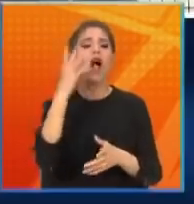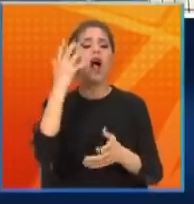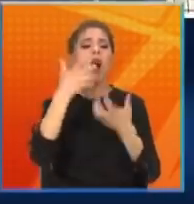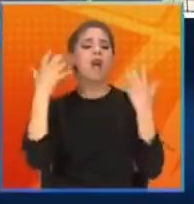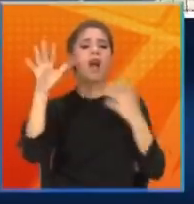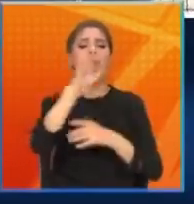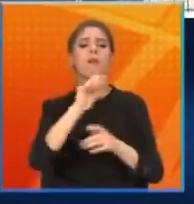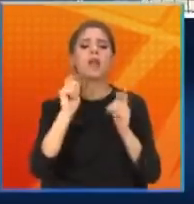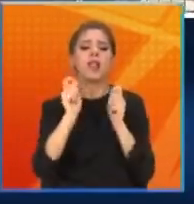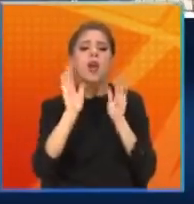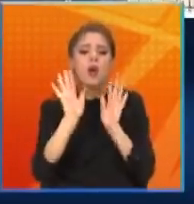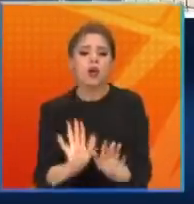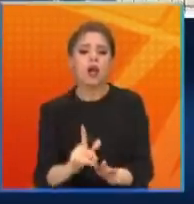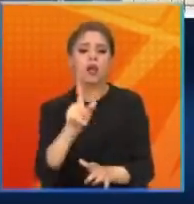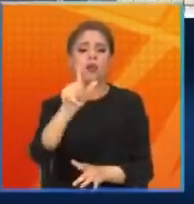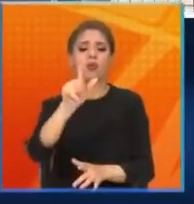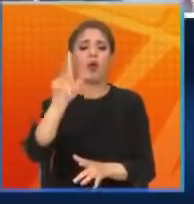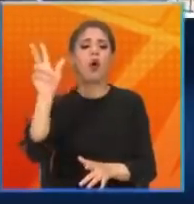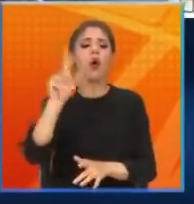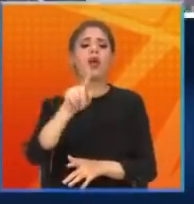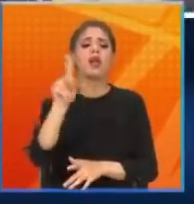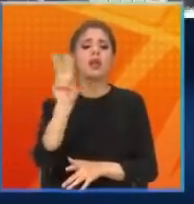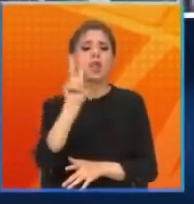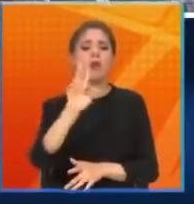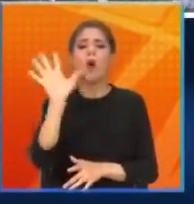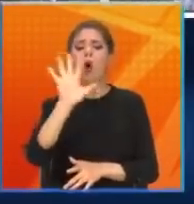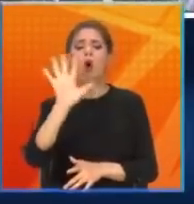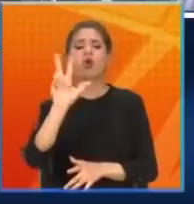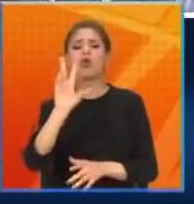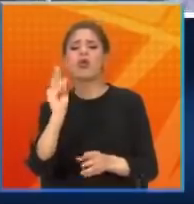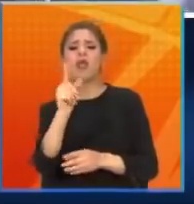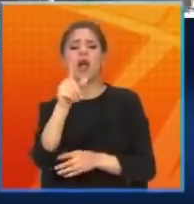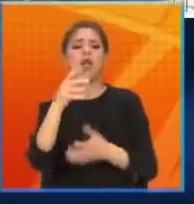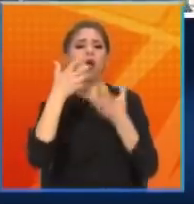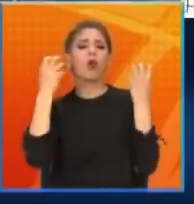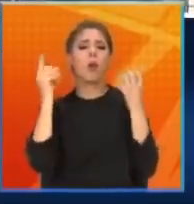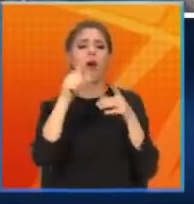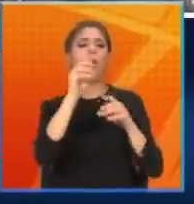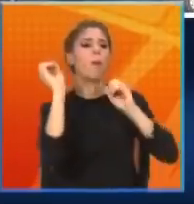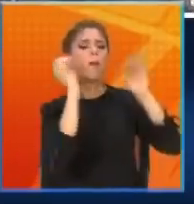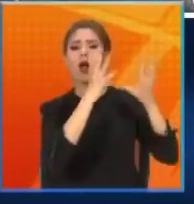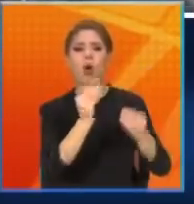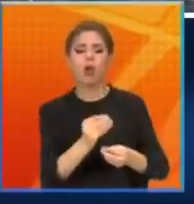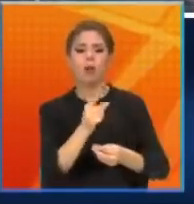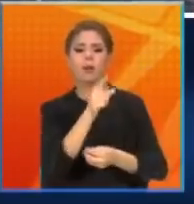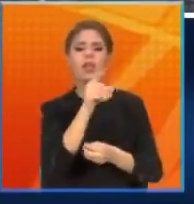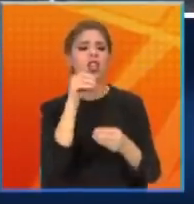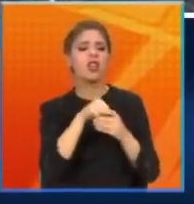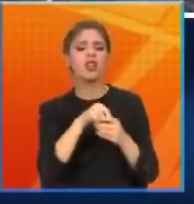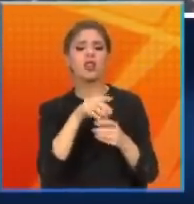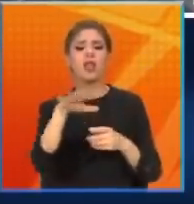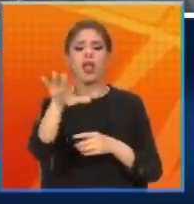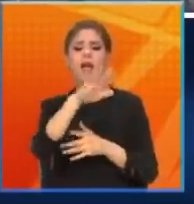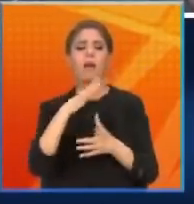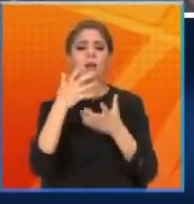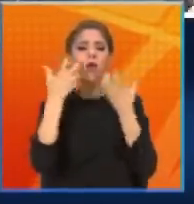bıraktı. Tepelerden 15-20 köpek, canlı köpek indi. Besleyenler oraları atmış olabilirler. Çünkü içlerinde huskiye benzeyen vardı. Yani